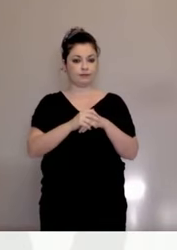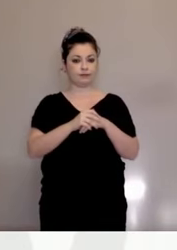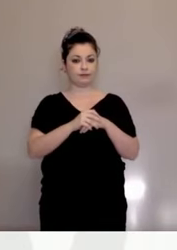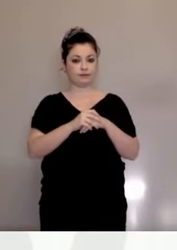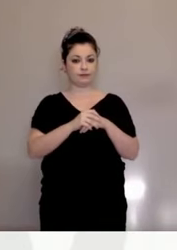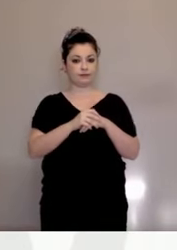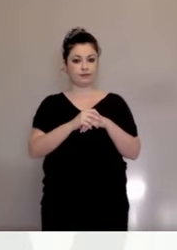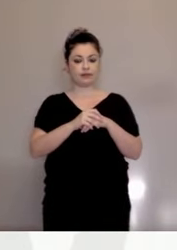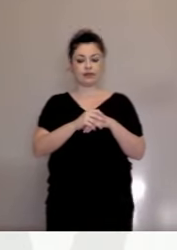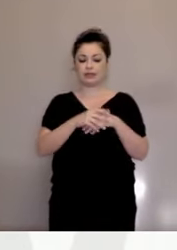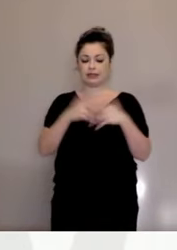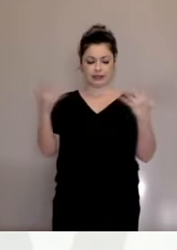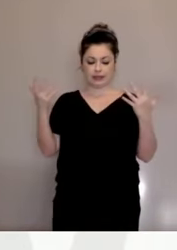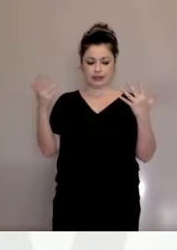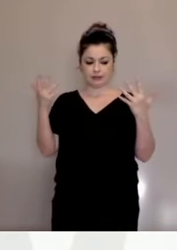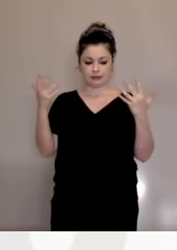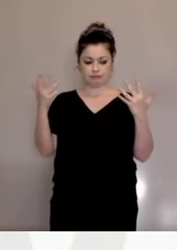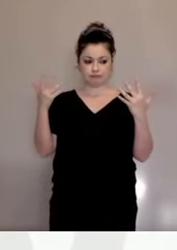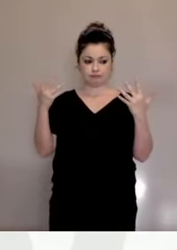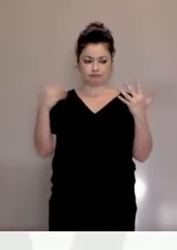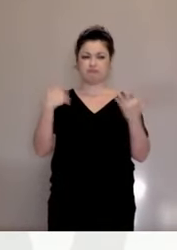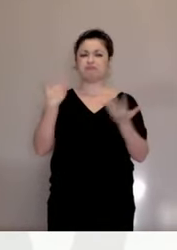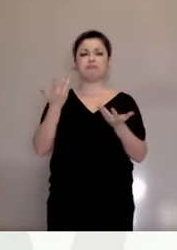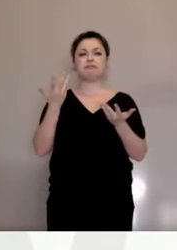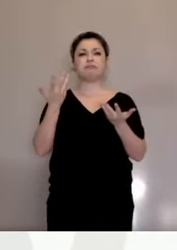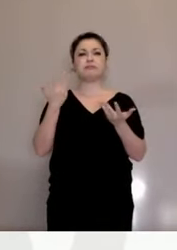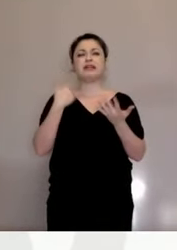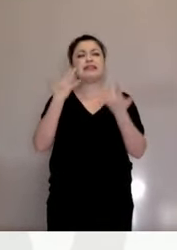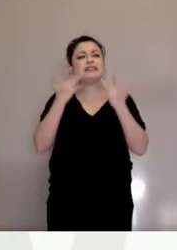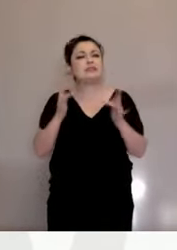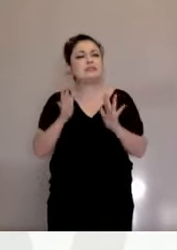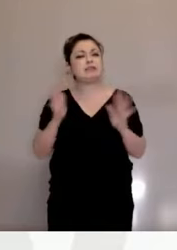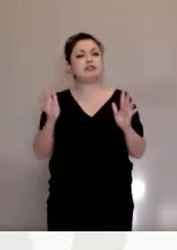Mi sembra questo è tanto semplice.